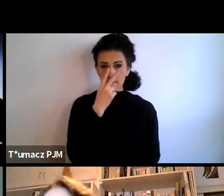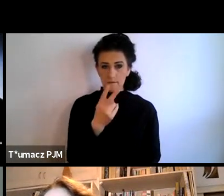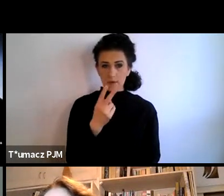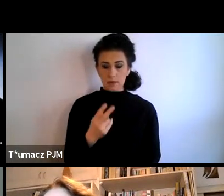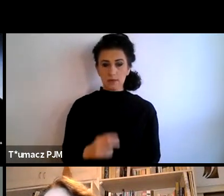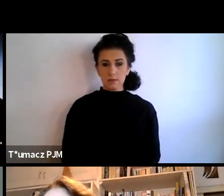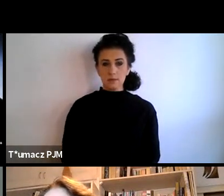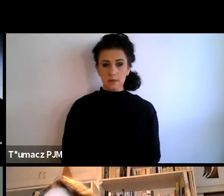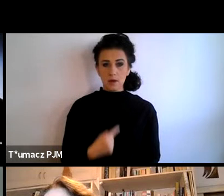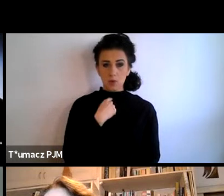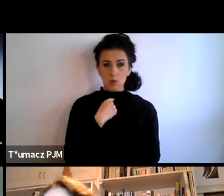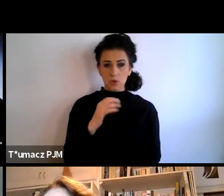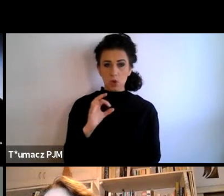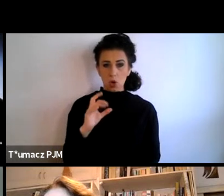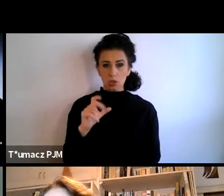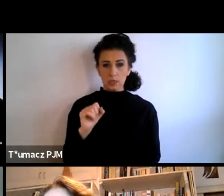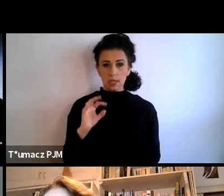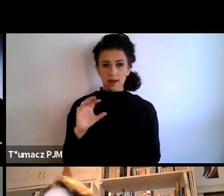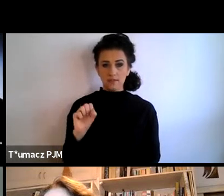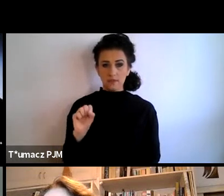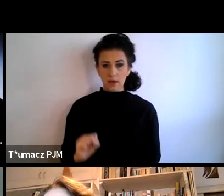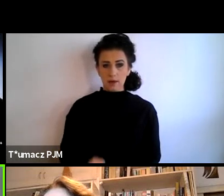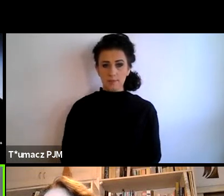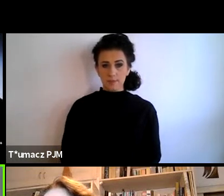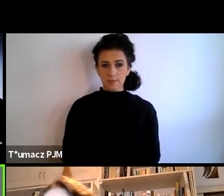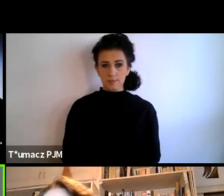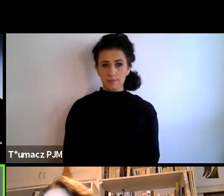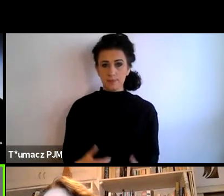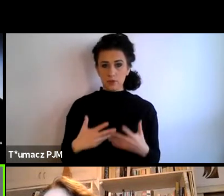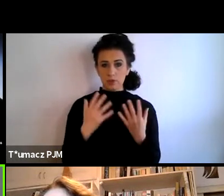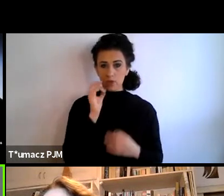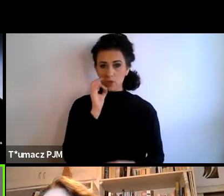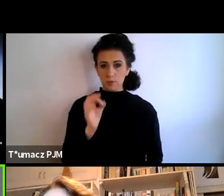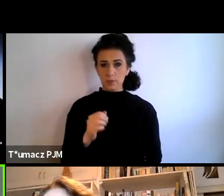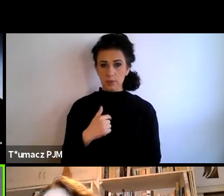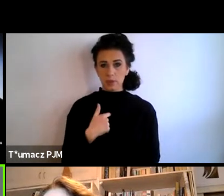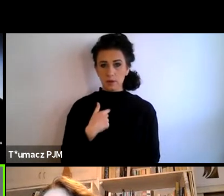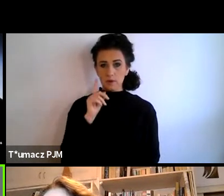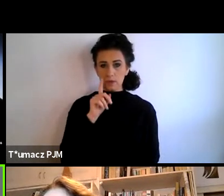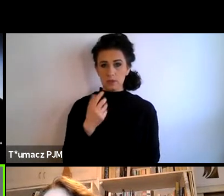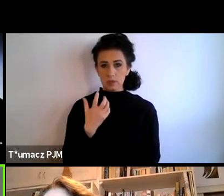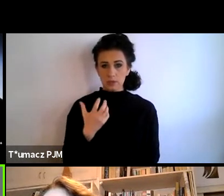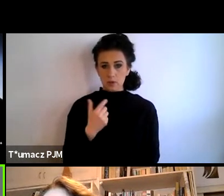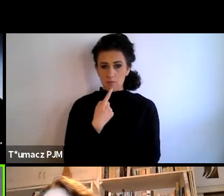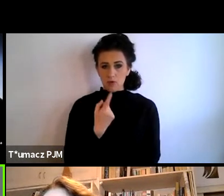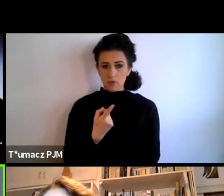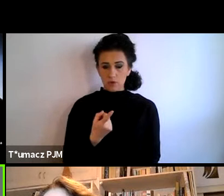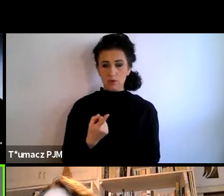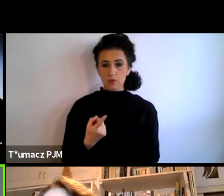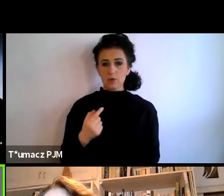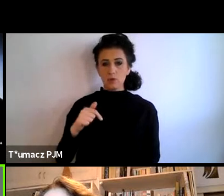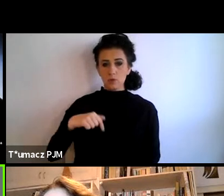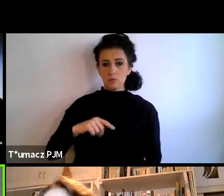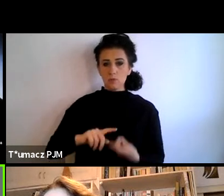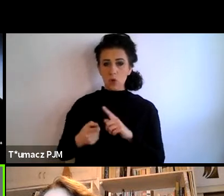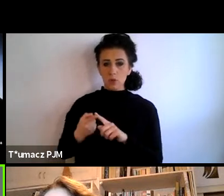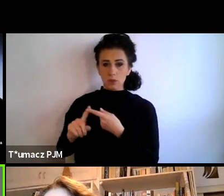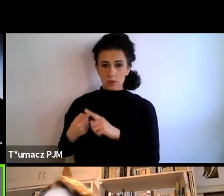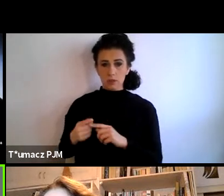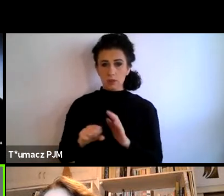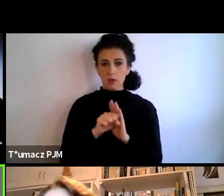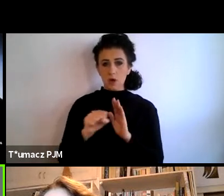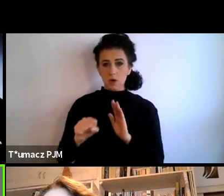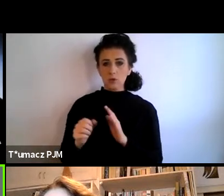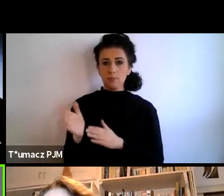pani Oktawii, ręka w górze, bardzo proszę. Dzień dobry. No ja właśnie chciałam powiedzieć, że u nas na Politechnice od